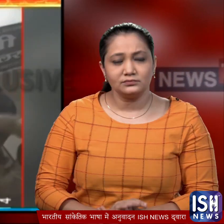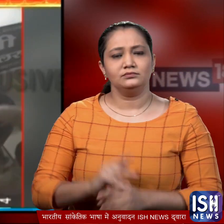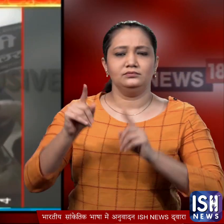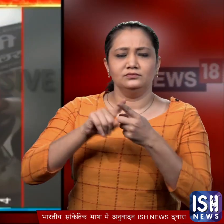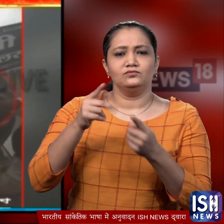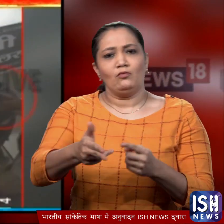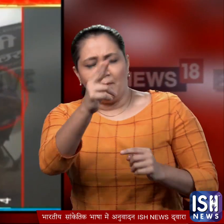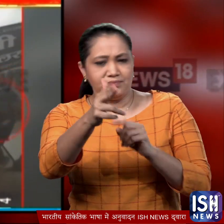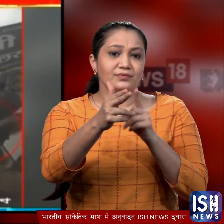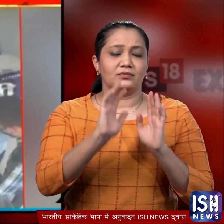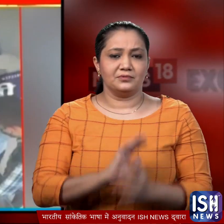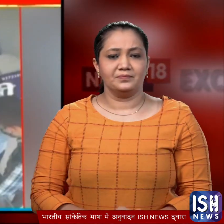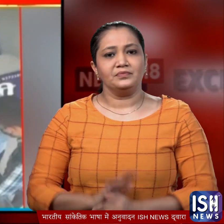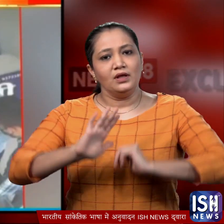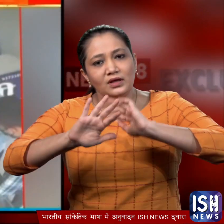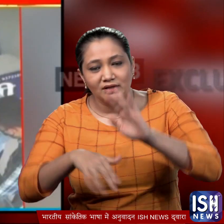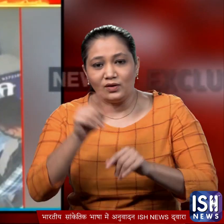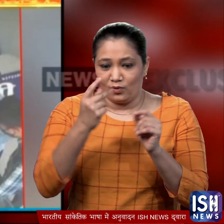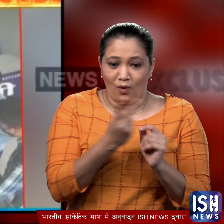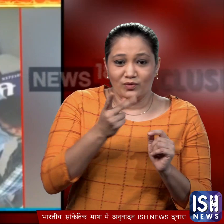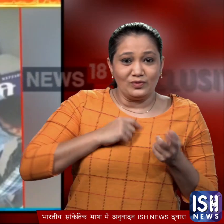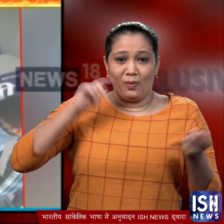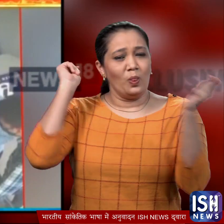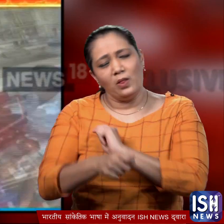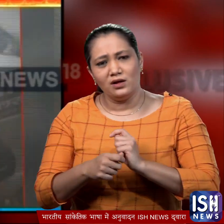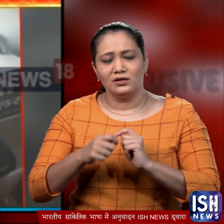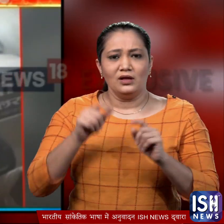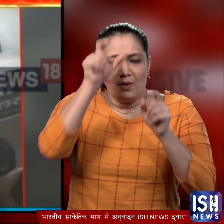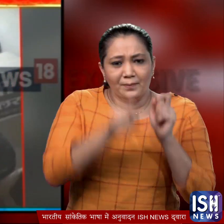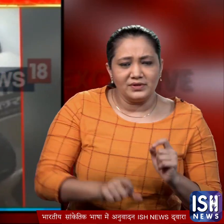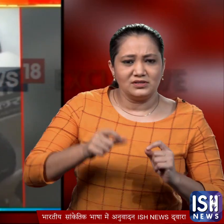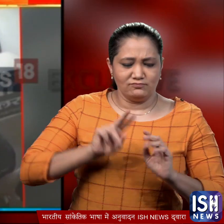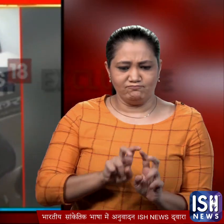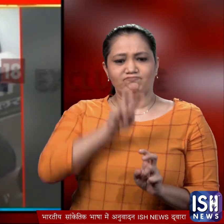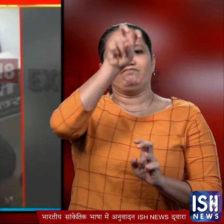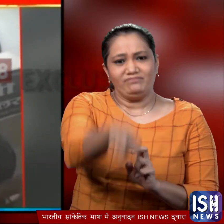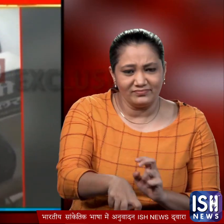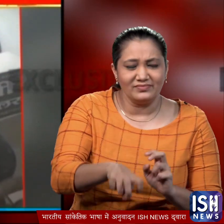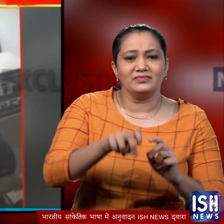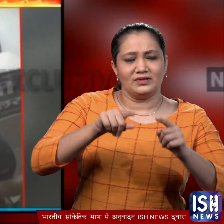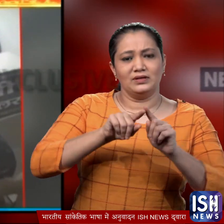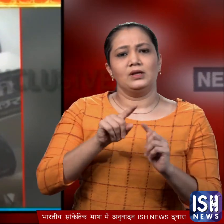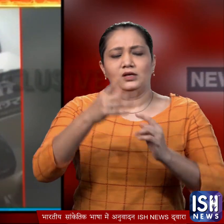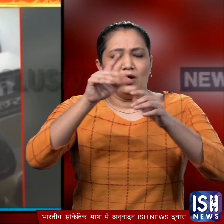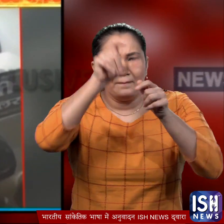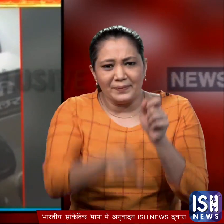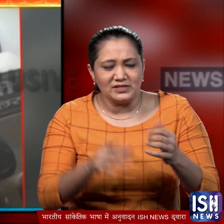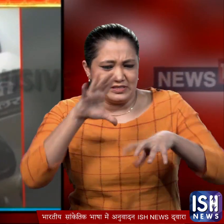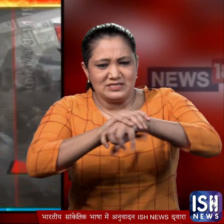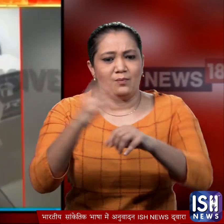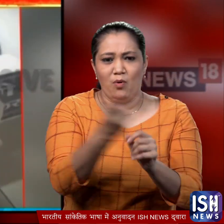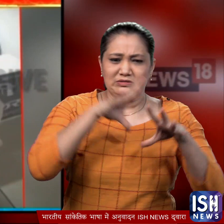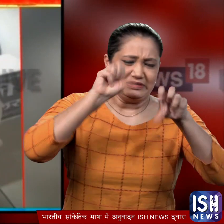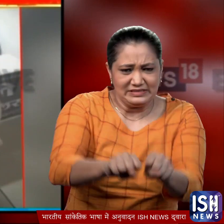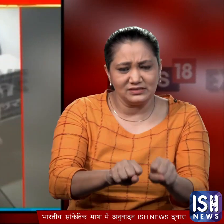और उसने दुकानदार पर पिस्टल तान दी। बस इतने में जो लोग ग्राहक बनकर वहां पहुंचे थे, उनमें एक काउंटर के दूसरी तरफ चला गया और दूसरे ने दुकानदार को पकड़